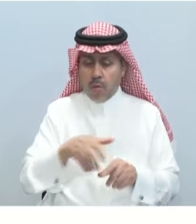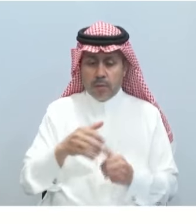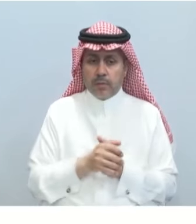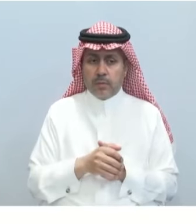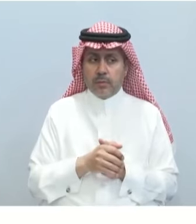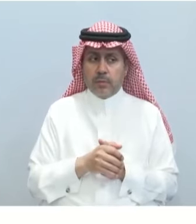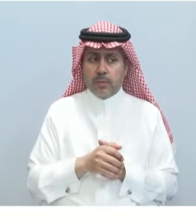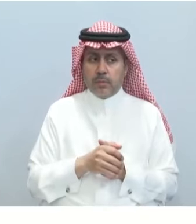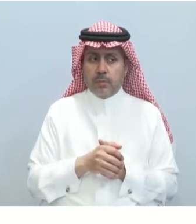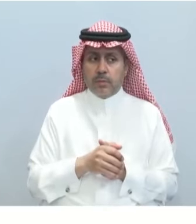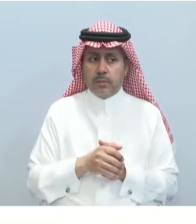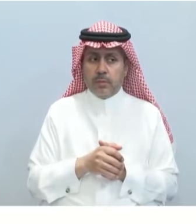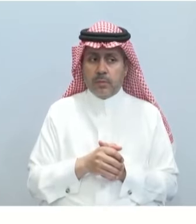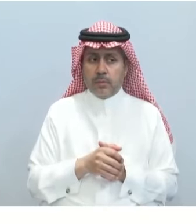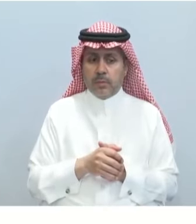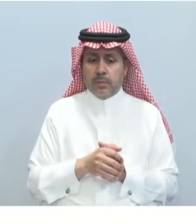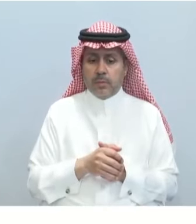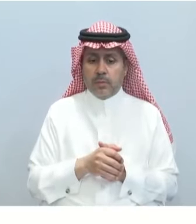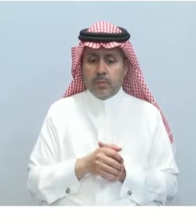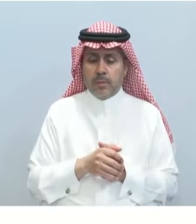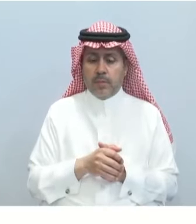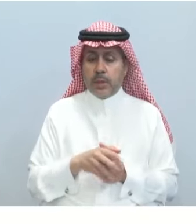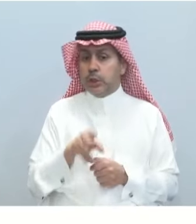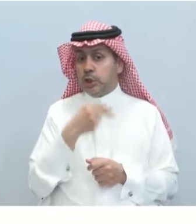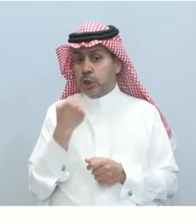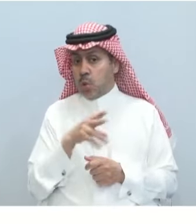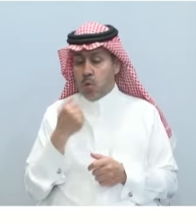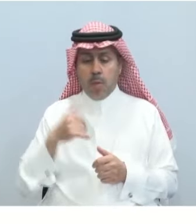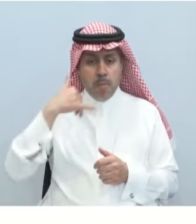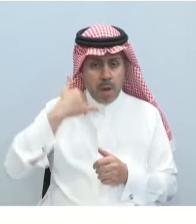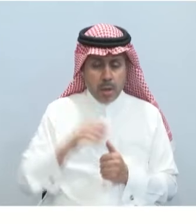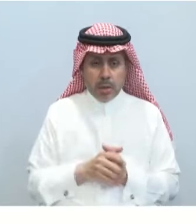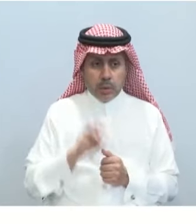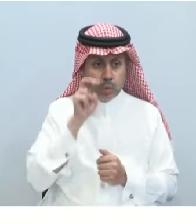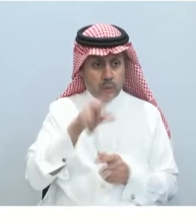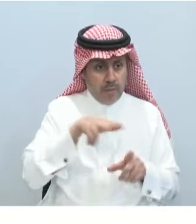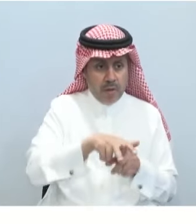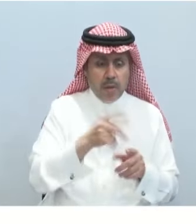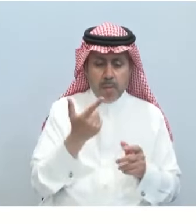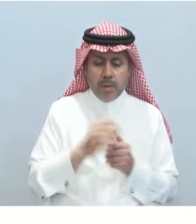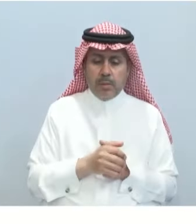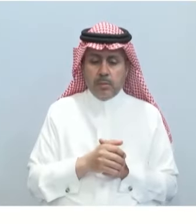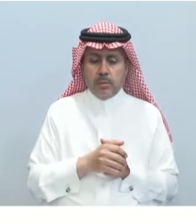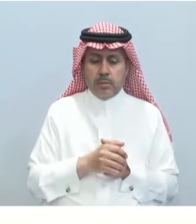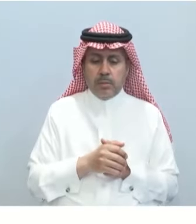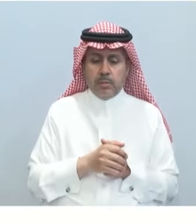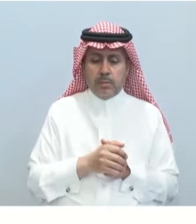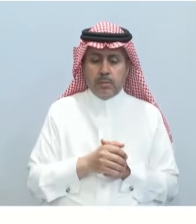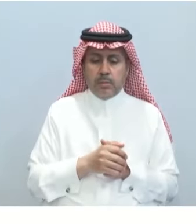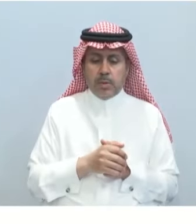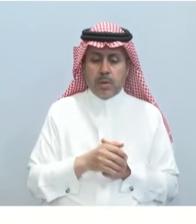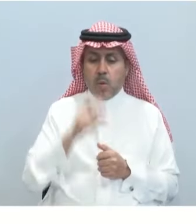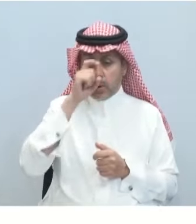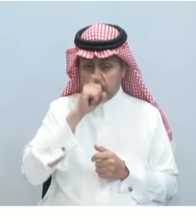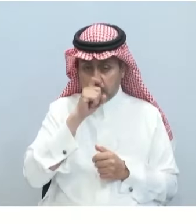الجريمه ام لا وما الجهات التي يمكن ابلاغها عند الاطلاع على حالات الايذاء في الماده الثالثه